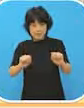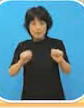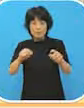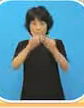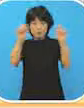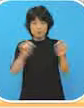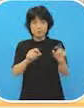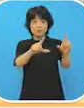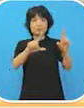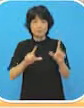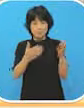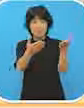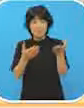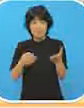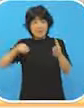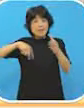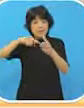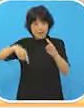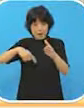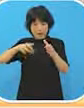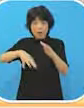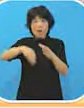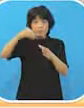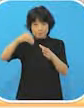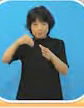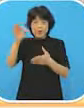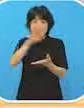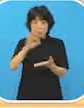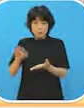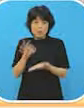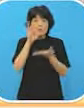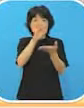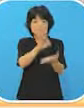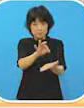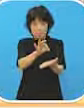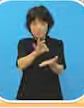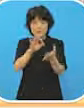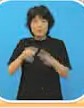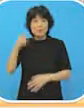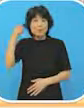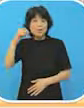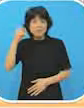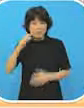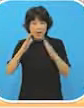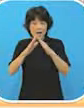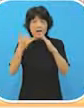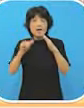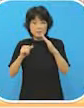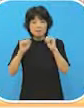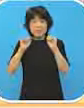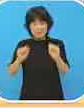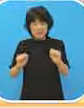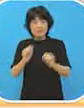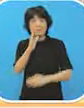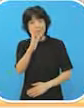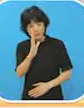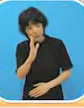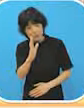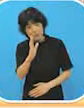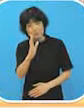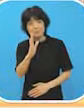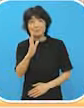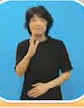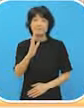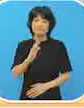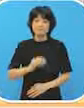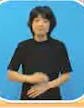り組みなどをご報告いただいた方の中から抽選で商品をプレゼントします。この夏は家族で省エネに取り組